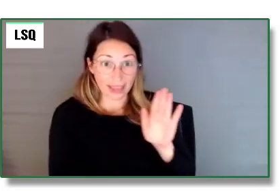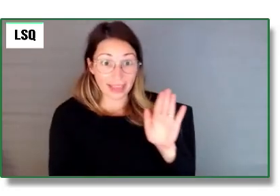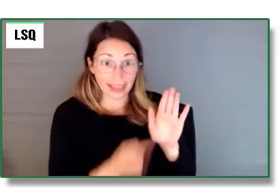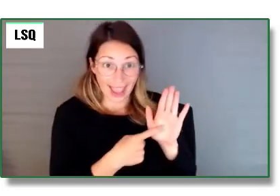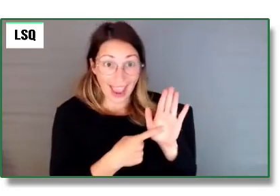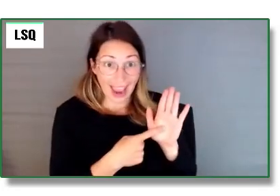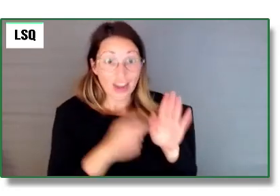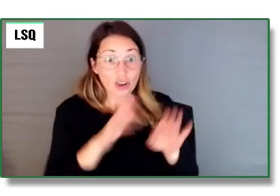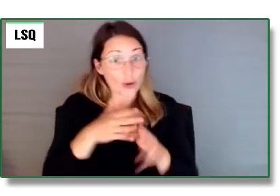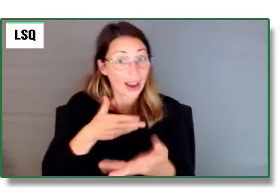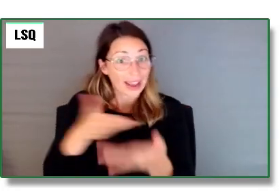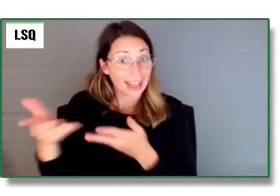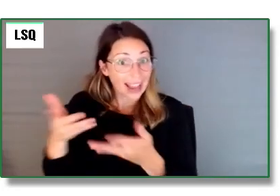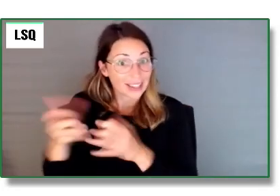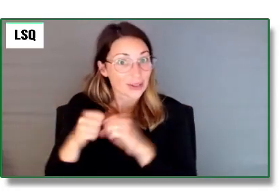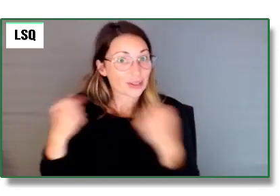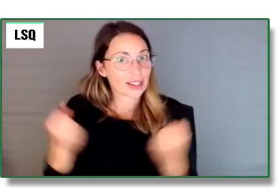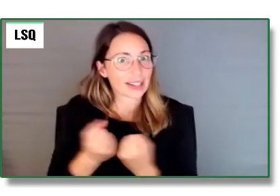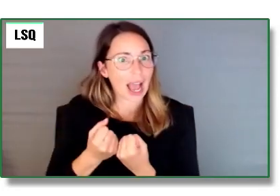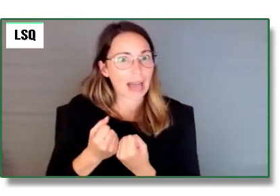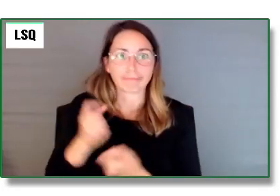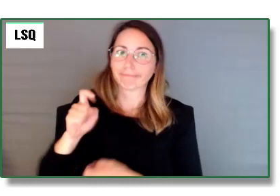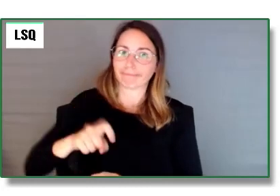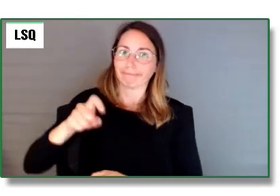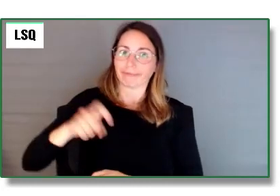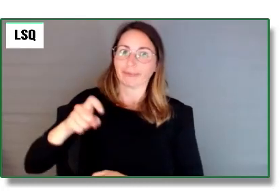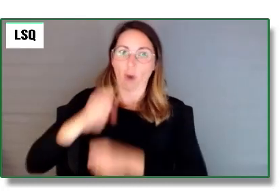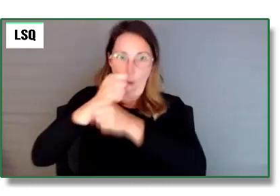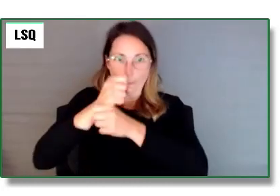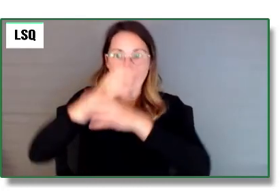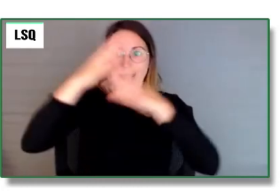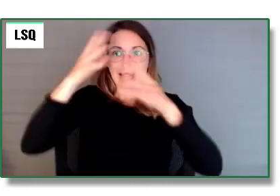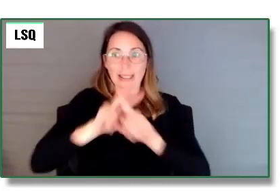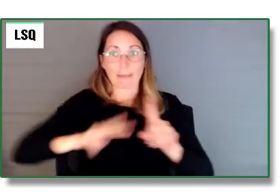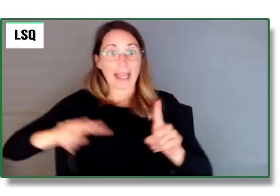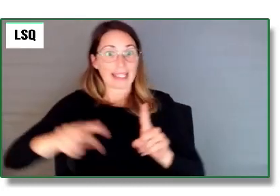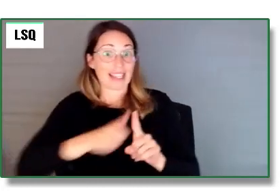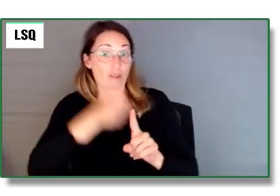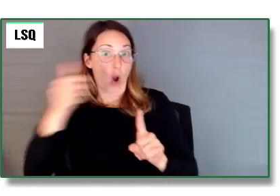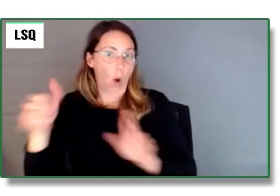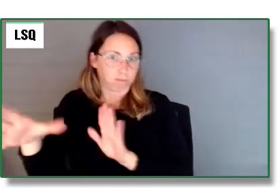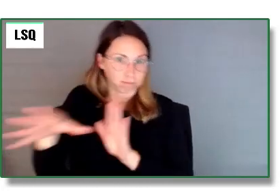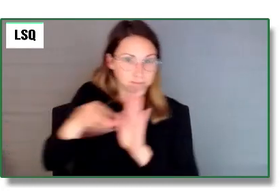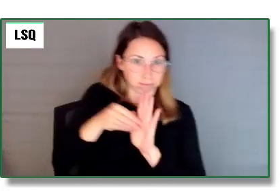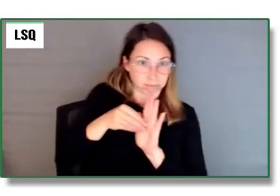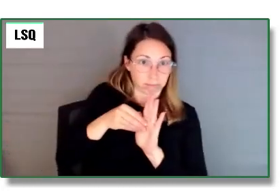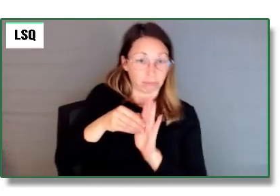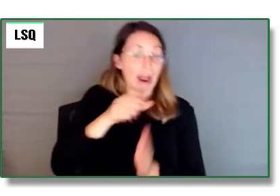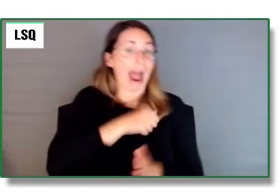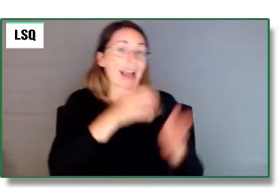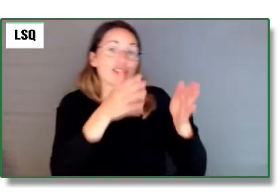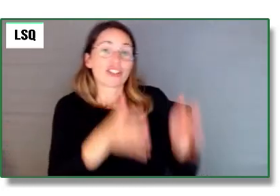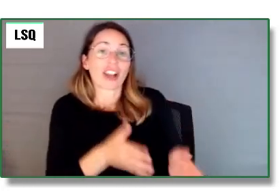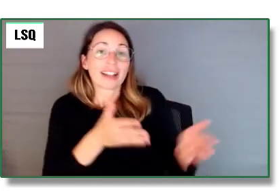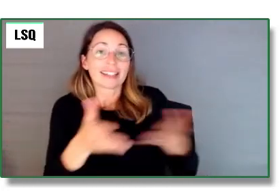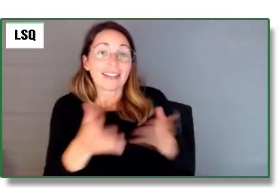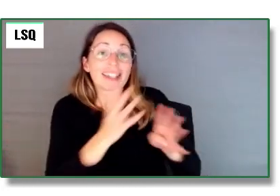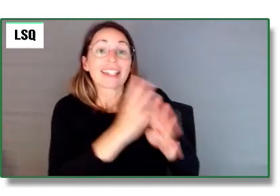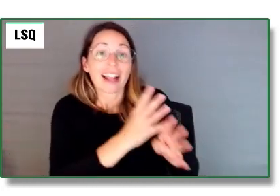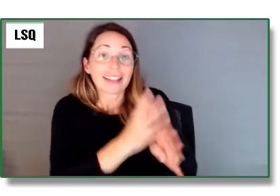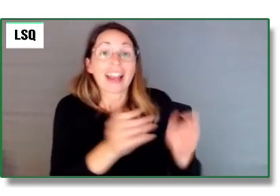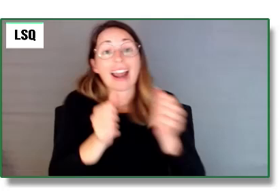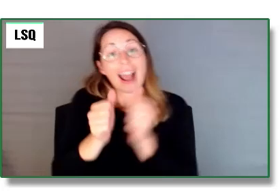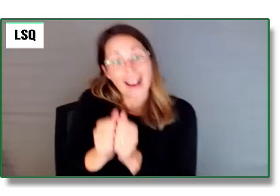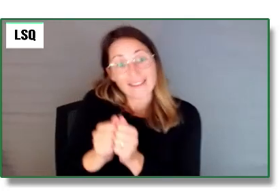exige que nous adoptions la perspective de l'autre. L'agent du service de la clientèle envers le client, le fournisseur de services envers le client, le